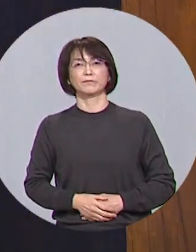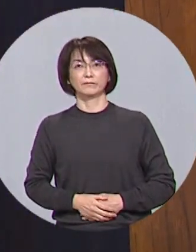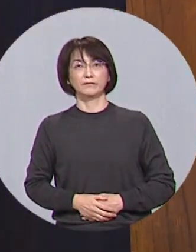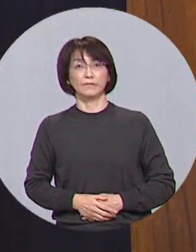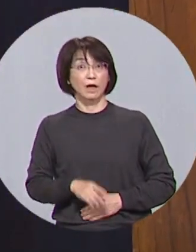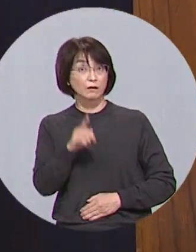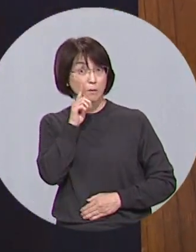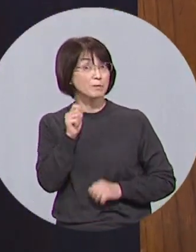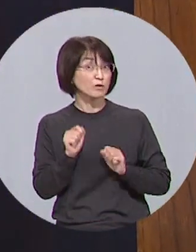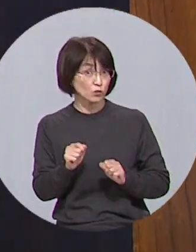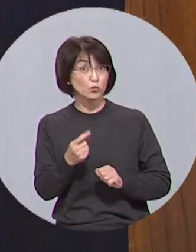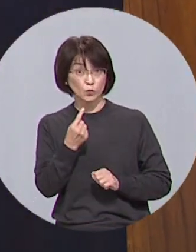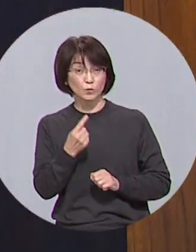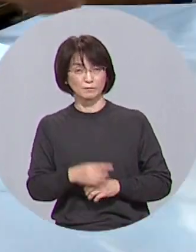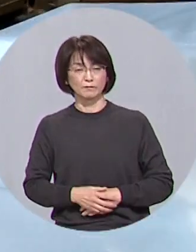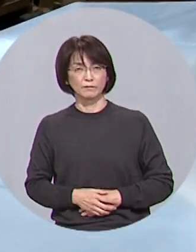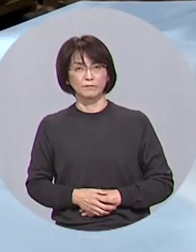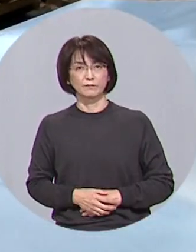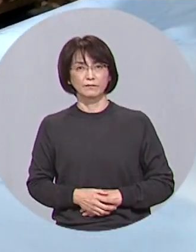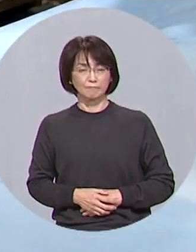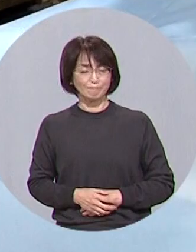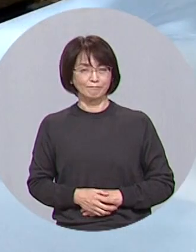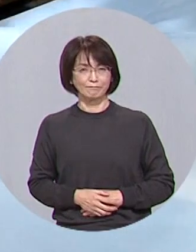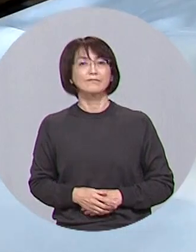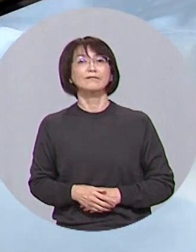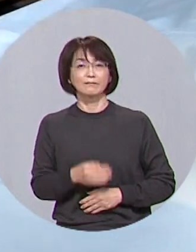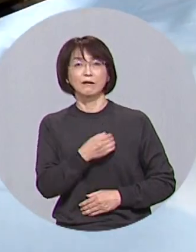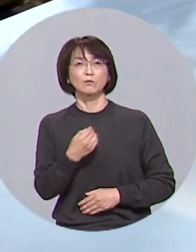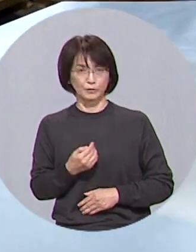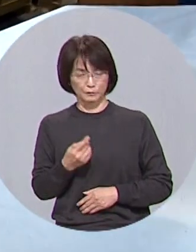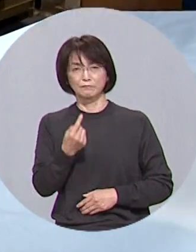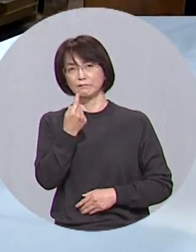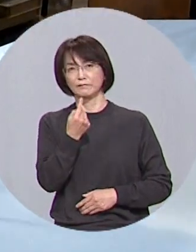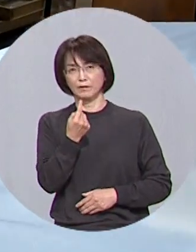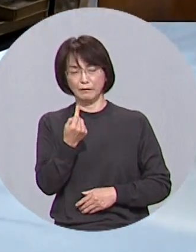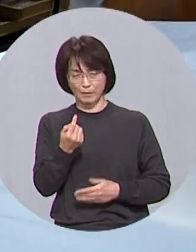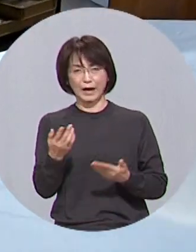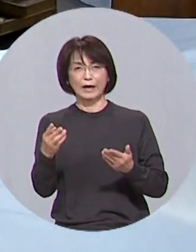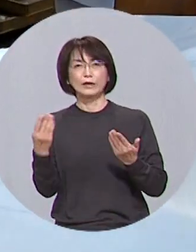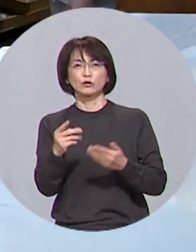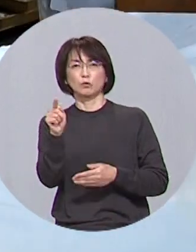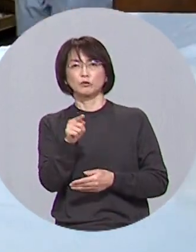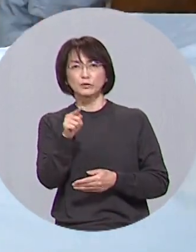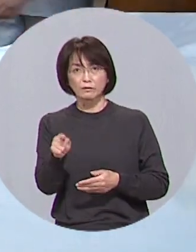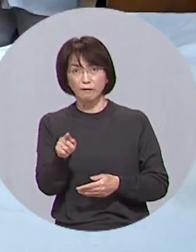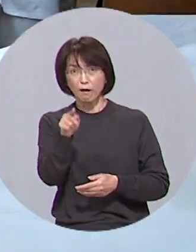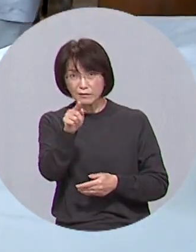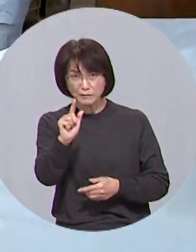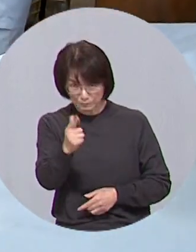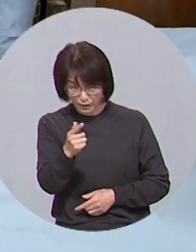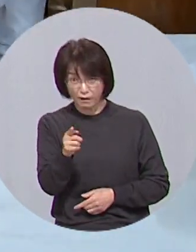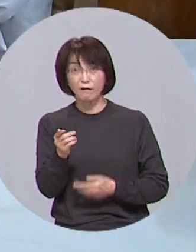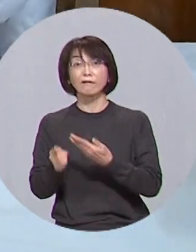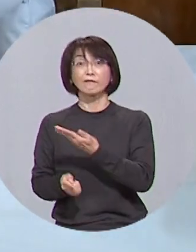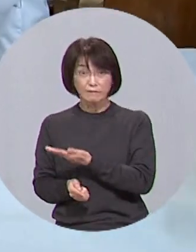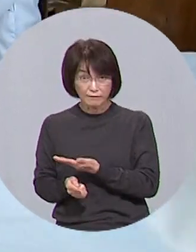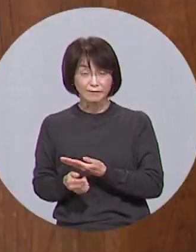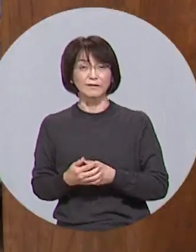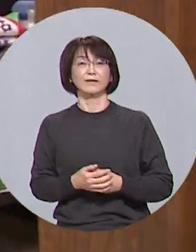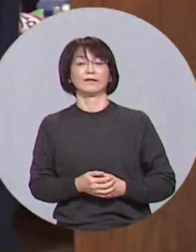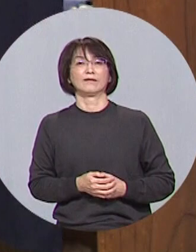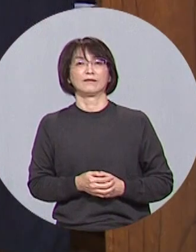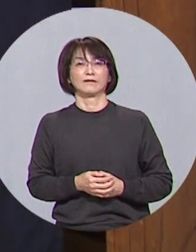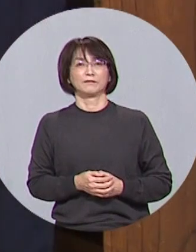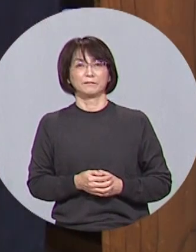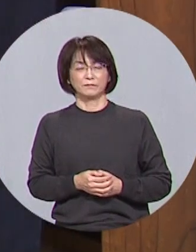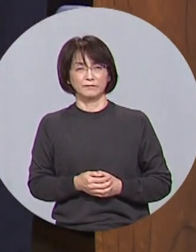ってみましょうか。 え、いいんですか。いいんですか。 はい、大丈夫でございます。 どんまいで 職人の方を出します。 あ、やらんかい。綺麗なことを